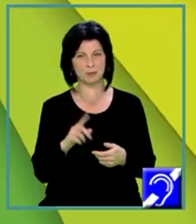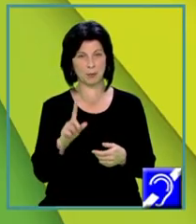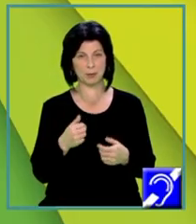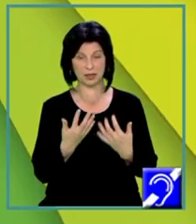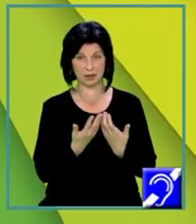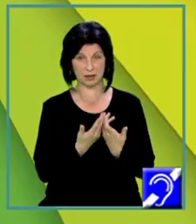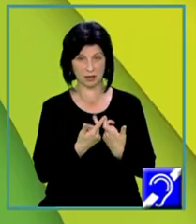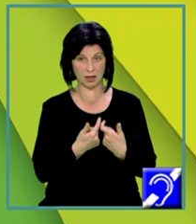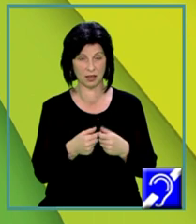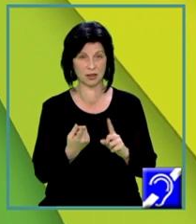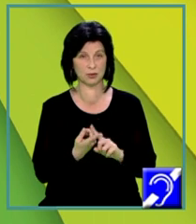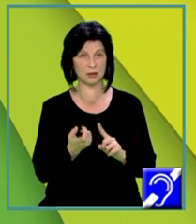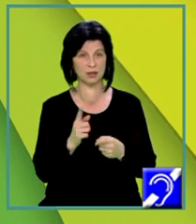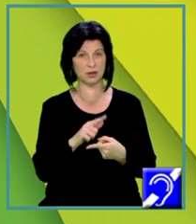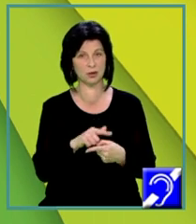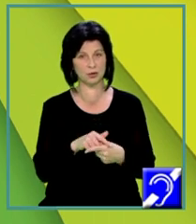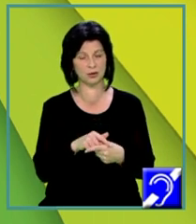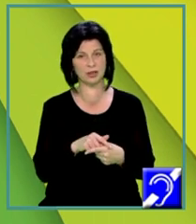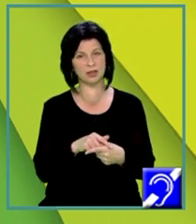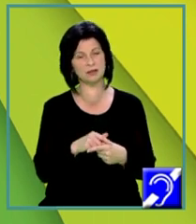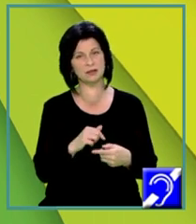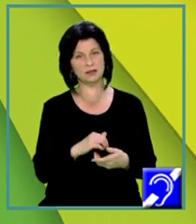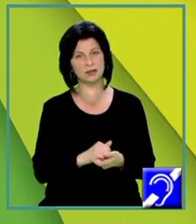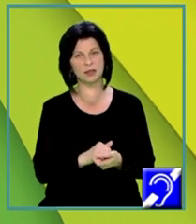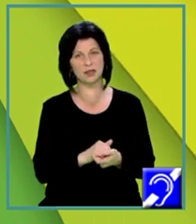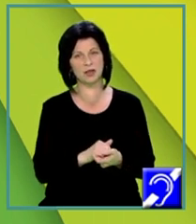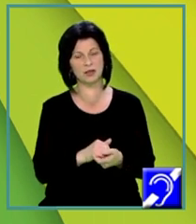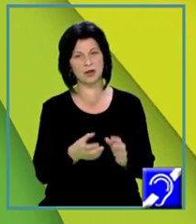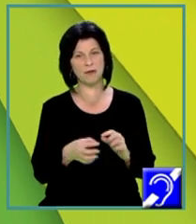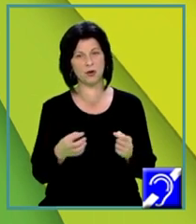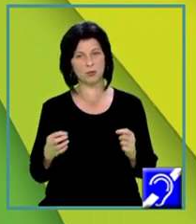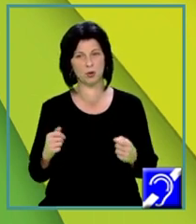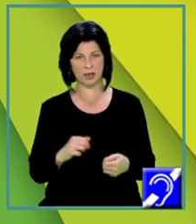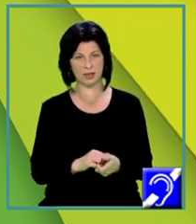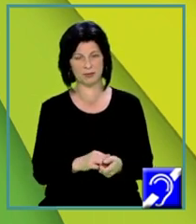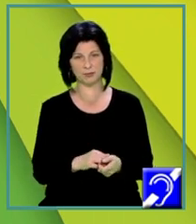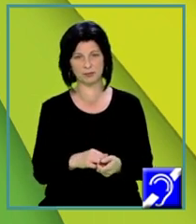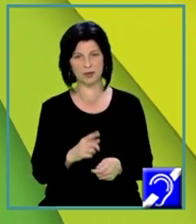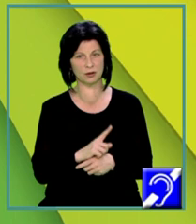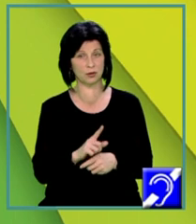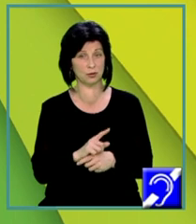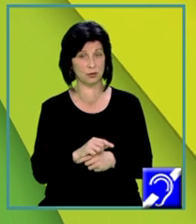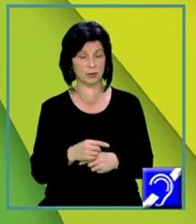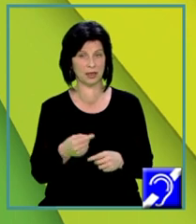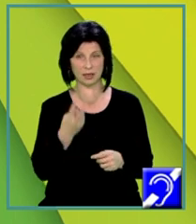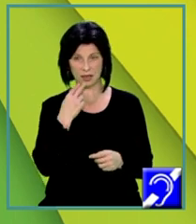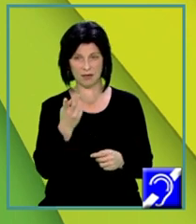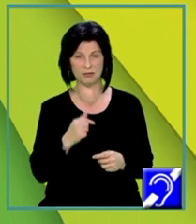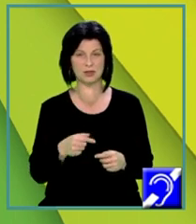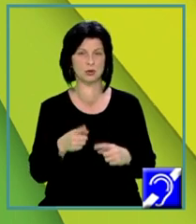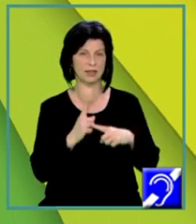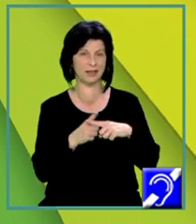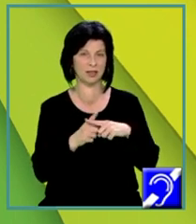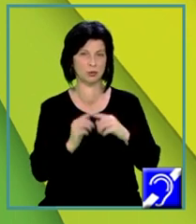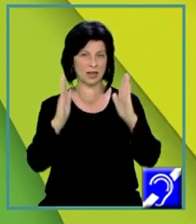1 plus 2 lucru pe care îl am văzut aici la adunarea de Matrice si desert